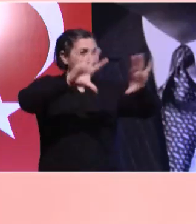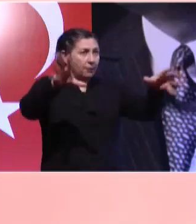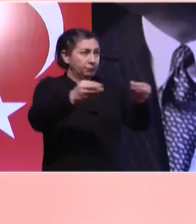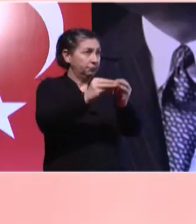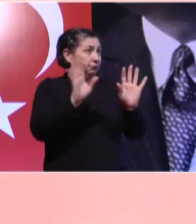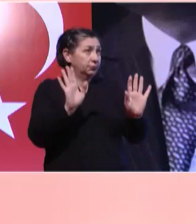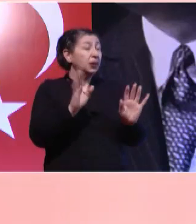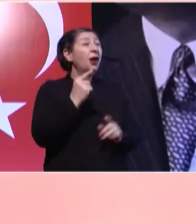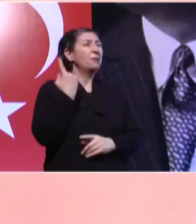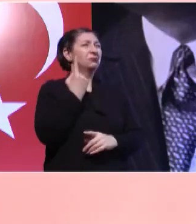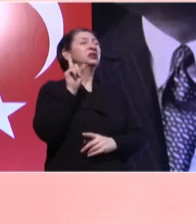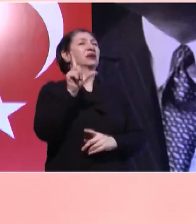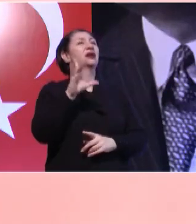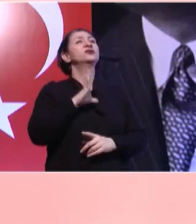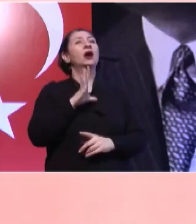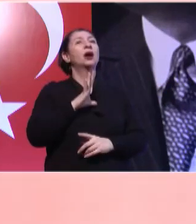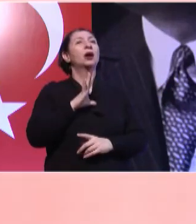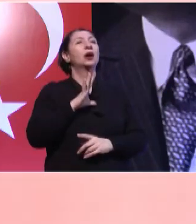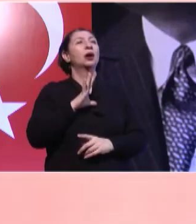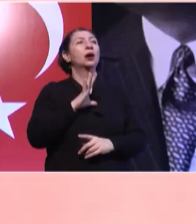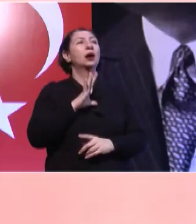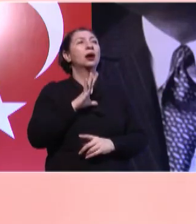Ama bir şeye daha ihtiyacımız var.